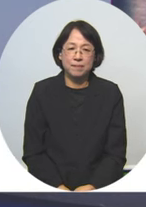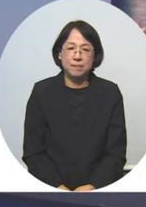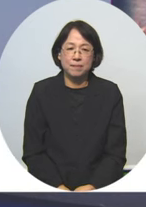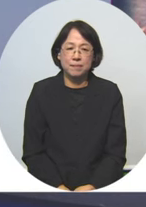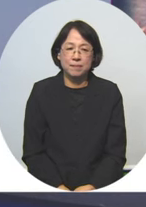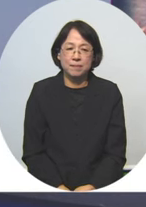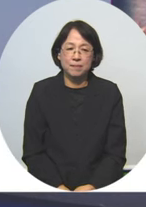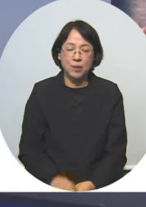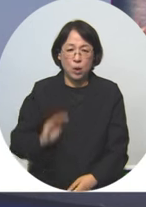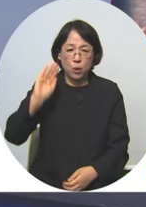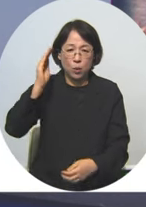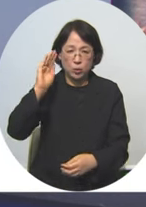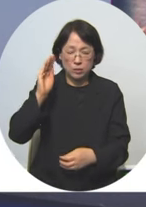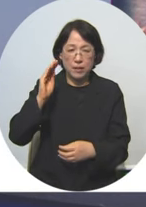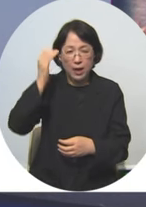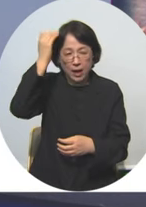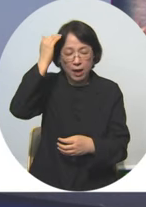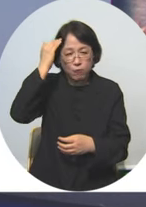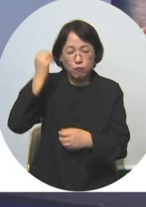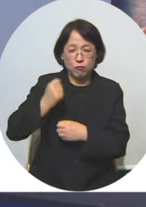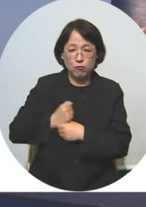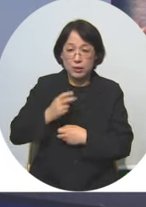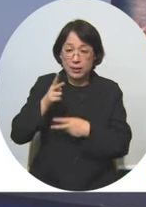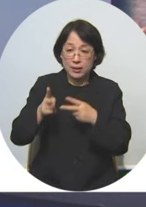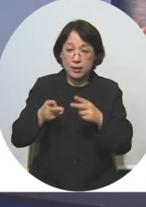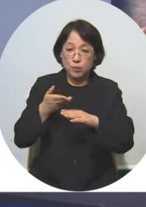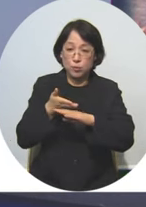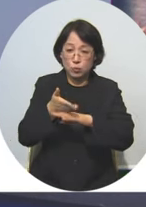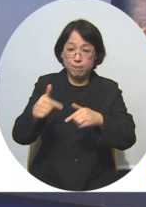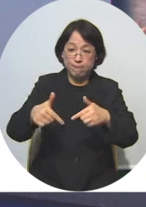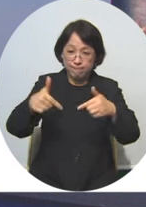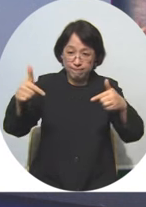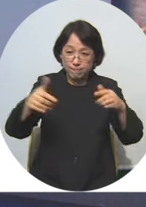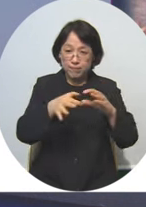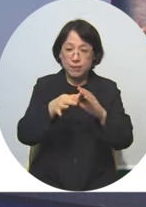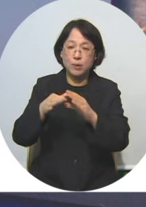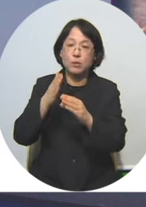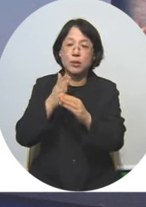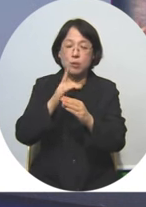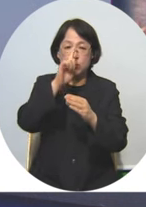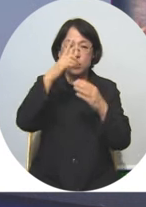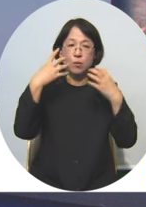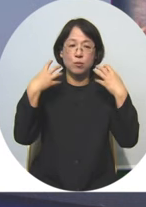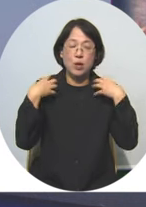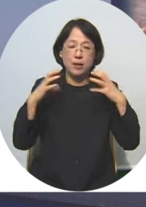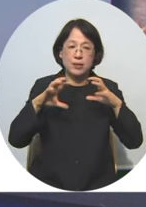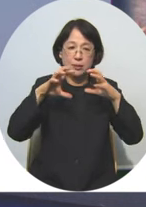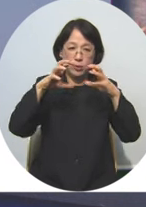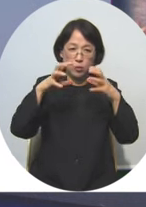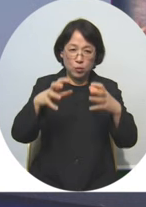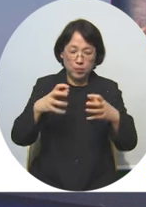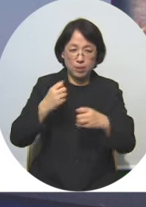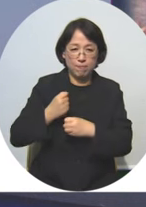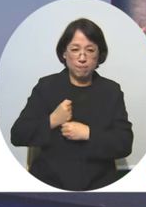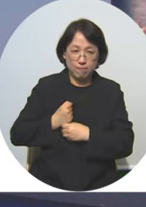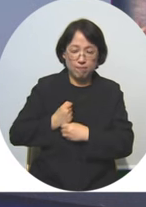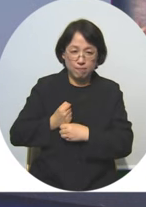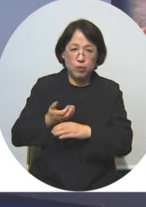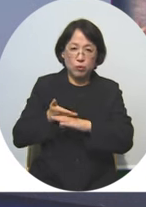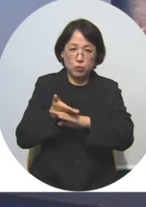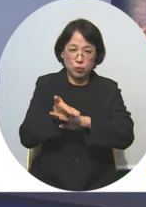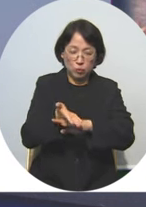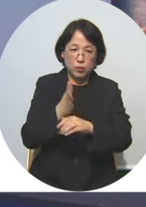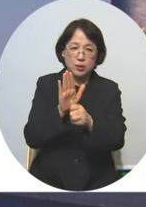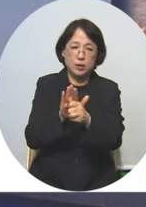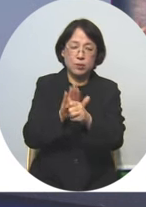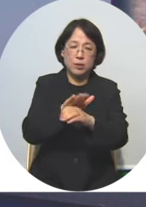최근 K위 방위산업의 수출 성장세가 지속되는 가운데 정부가 글로벌 방산 시장 진출을 가속화하기 위한 지원에